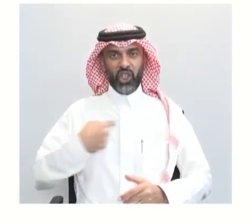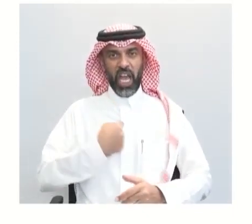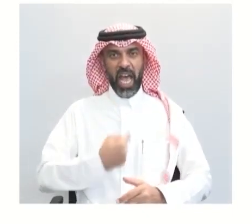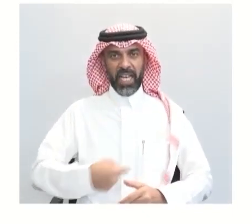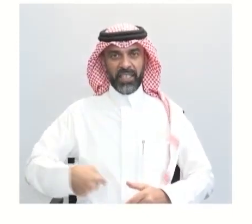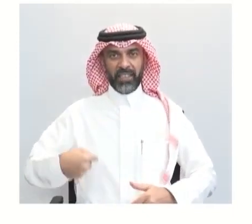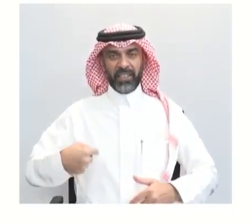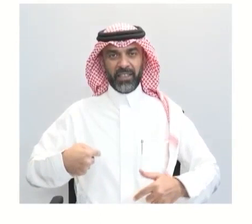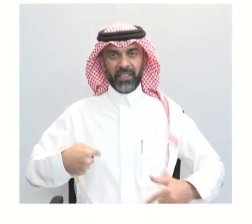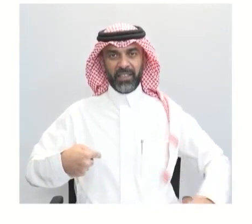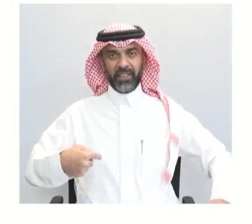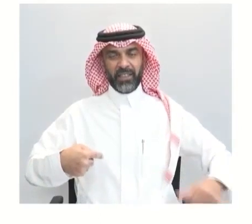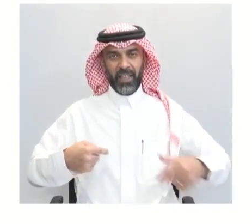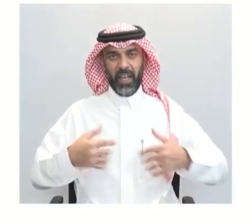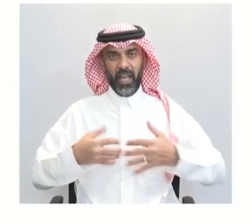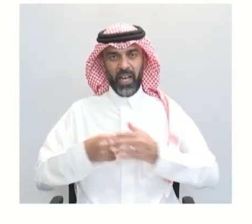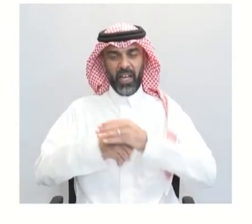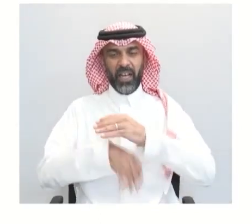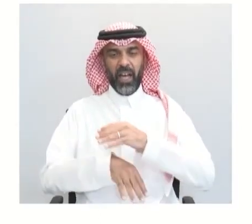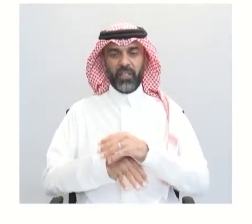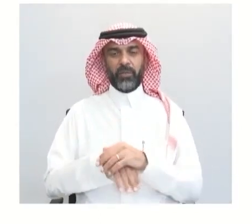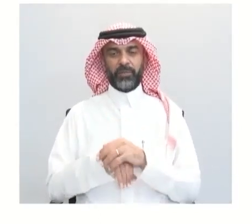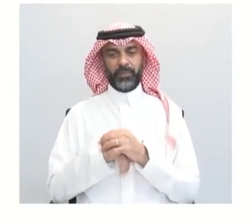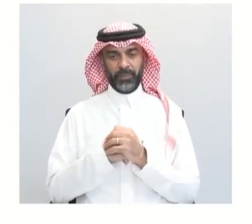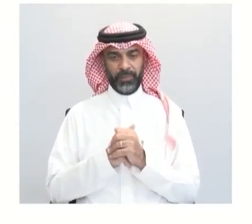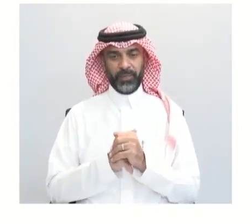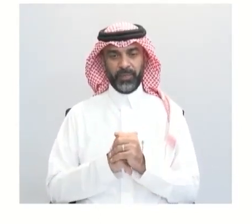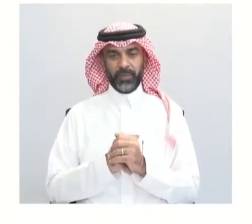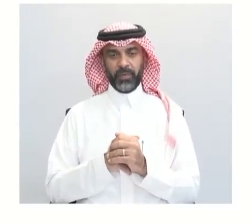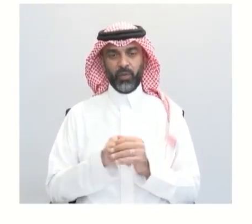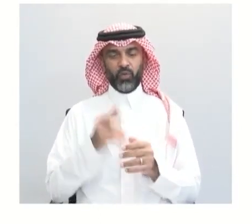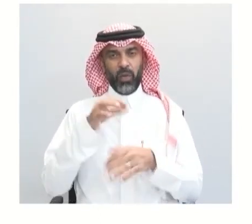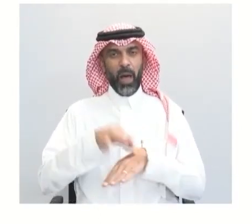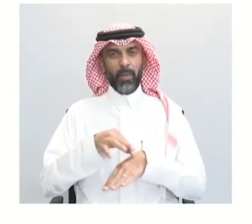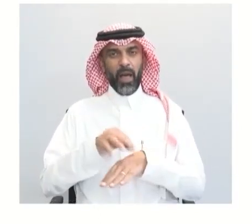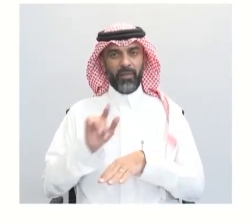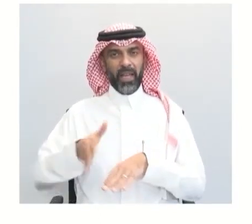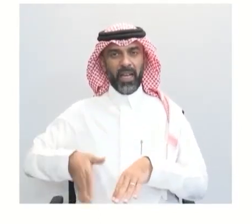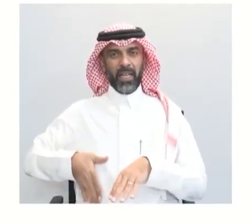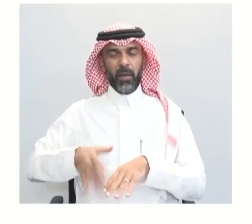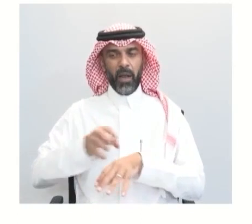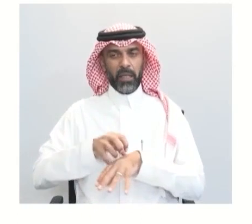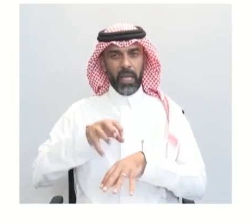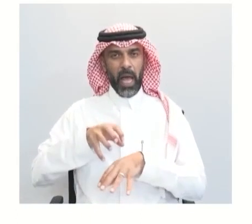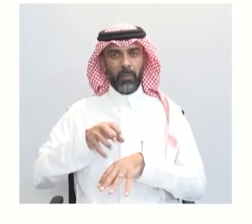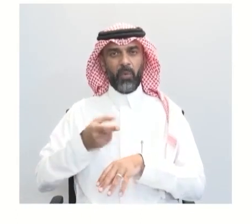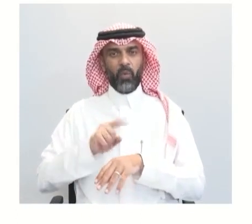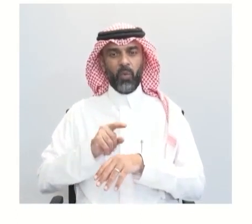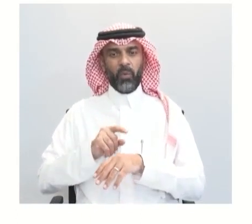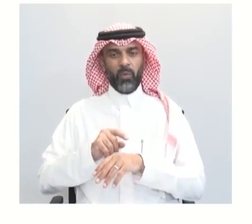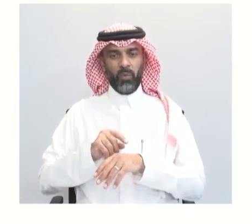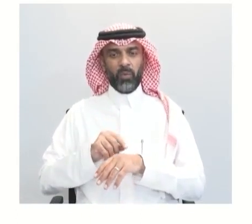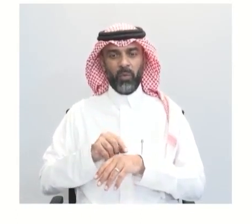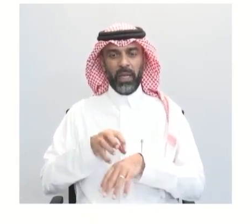تصيب الكليه لعلنا استعرضنا مجموعه من الامراض التي كانت تصيب الكليه كالتهاب الكليه التهاب الوحده الكلويه